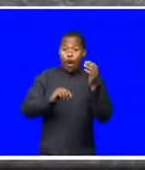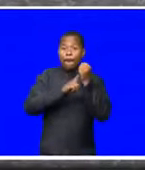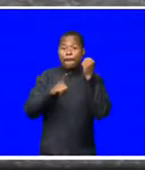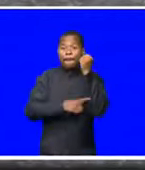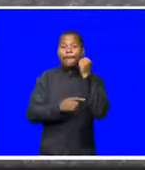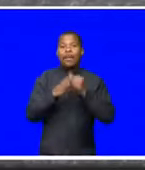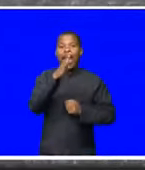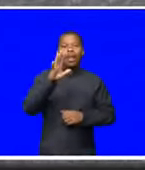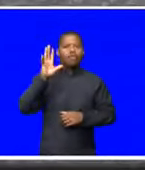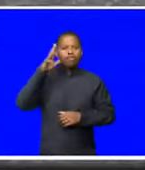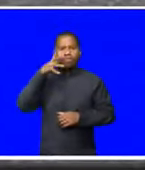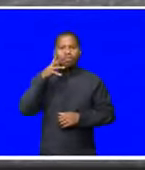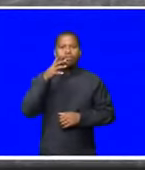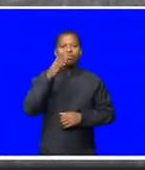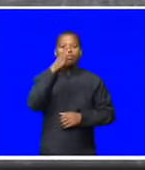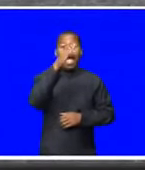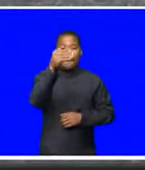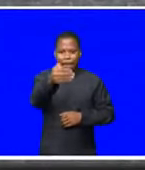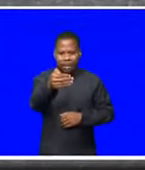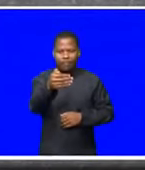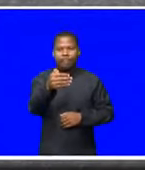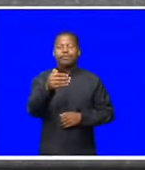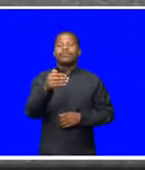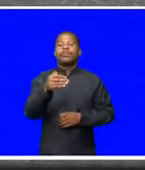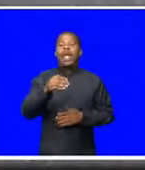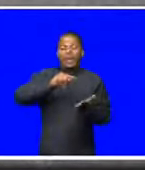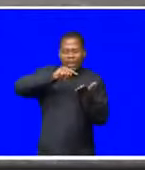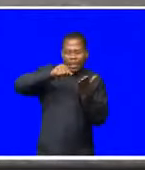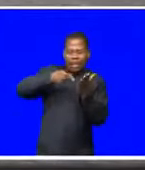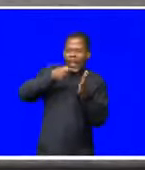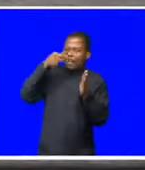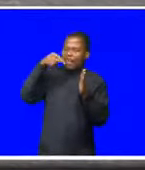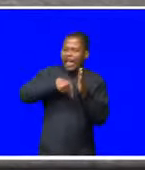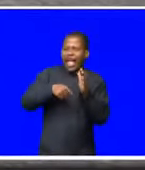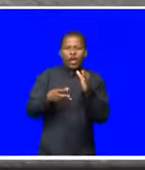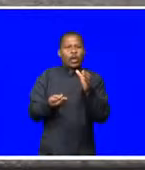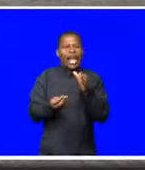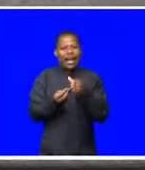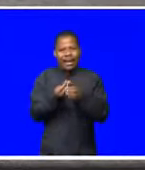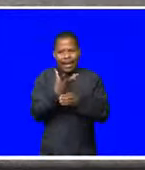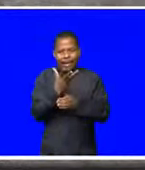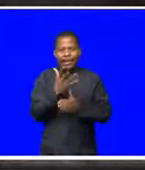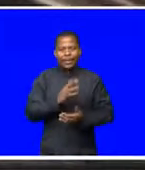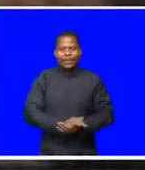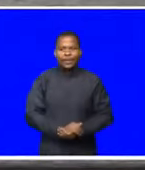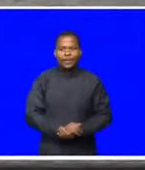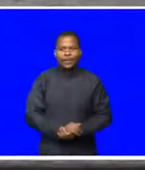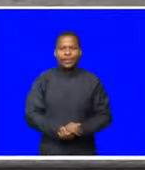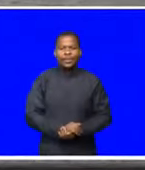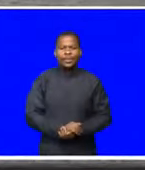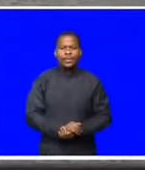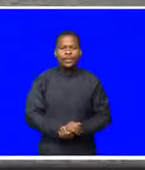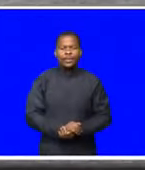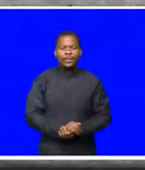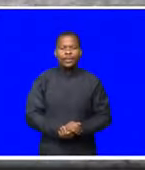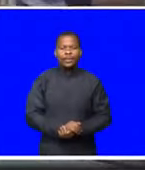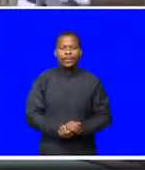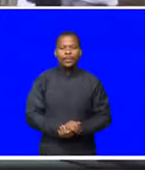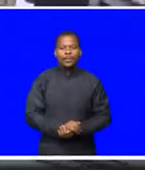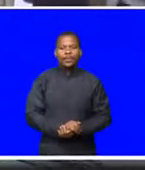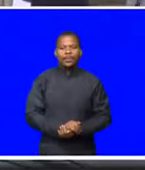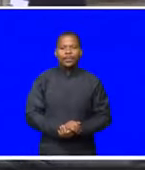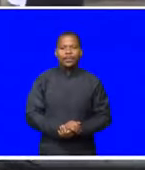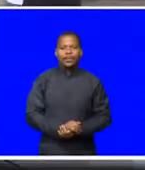kuvela emgoqweni MR19 lewatenge ukuthi mhlambanyathi road losuka embabane uye emhlambanyathi lide lomgwaqo uthanda